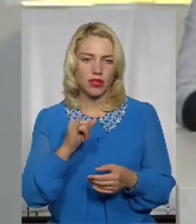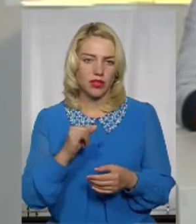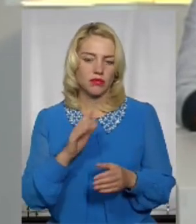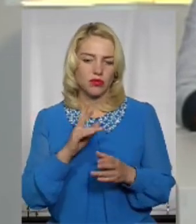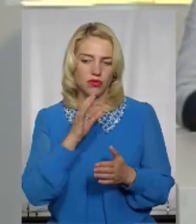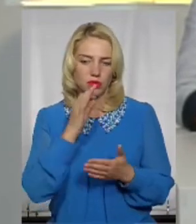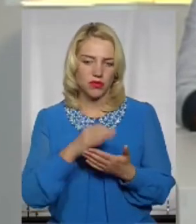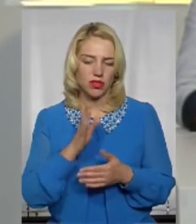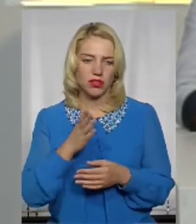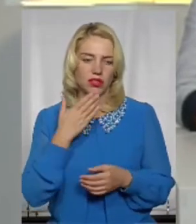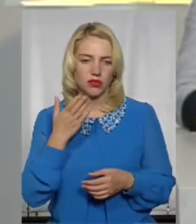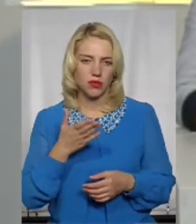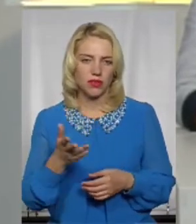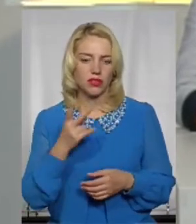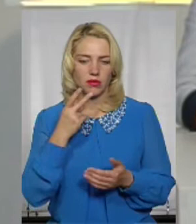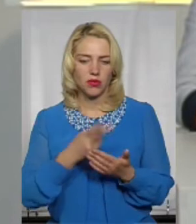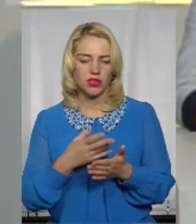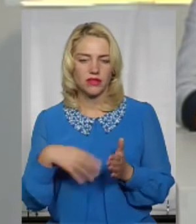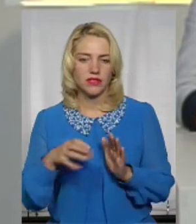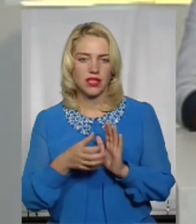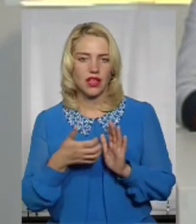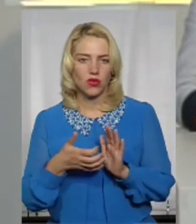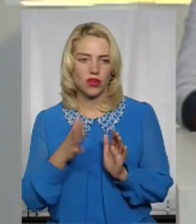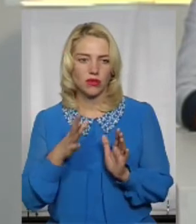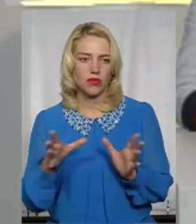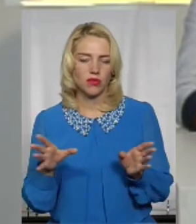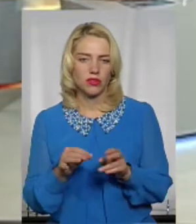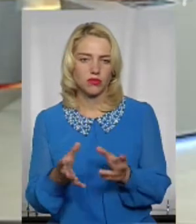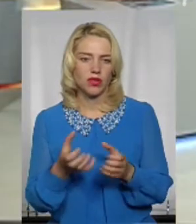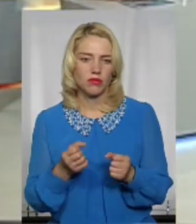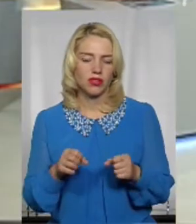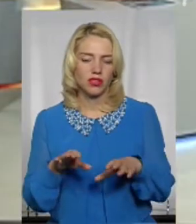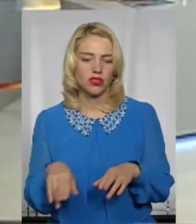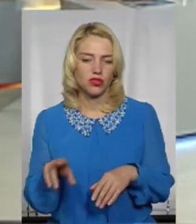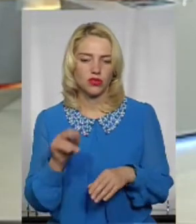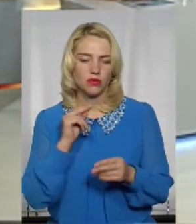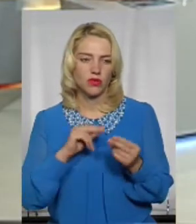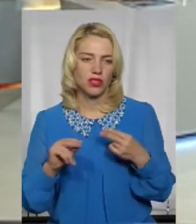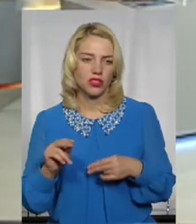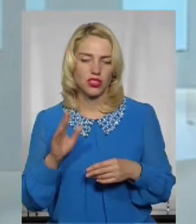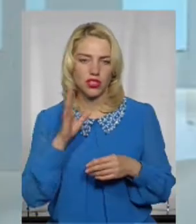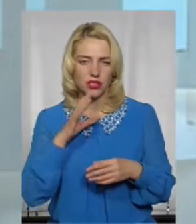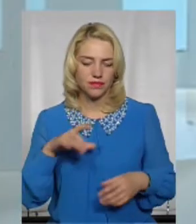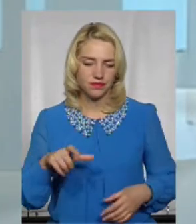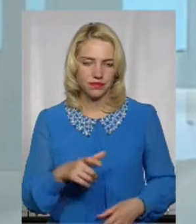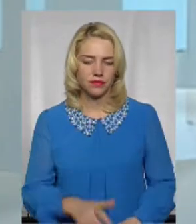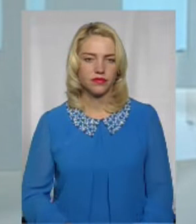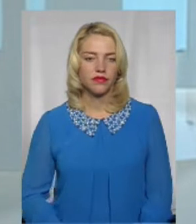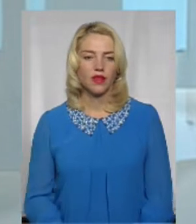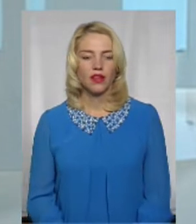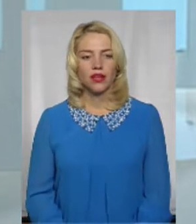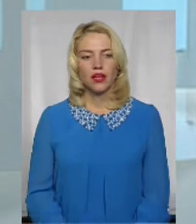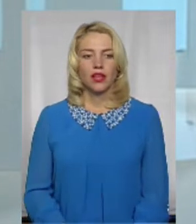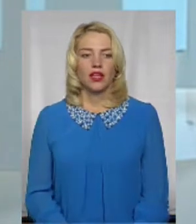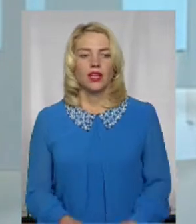буду показувати абсолютно всі недоліки, і ми будемо разом приймати рішення щодо покращення стану. Дякую, пані Тетяно. Як